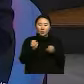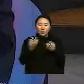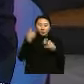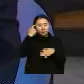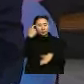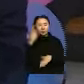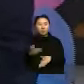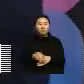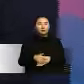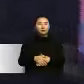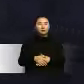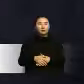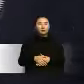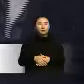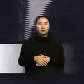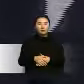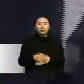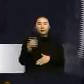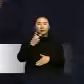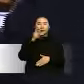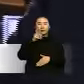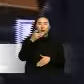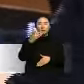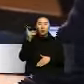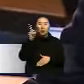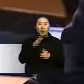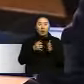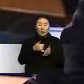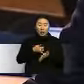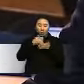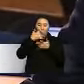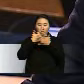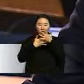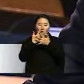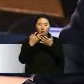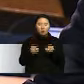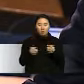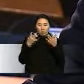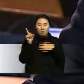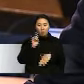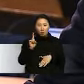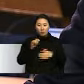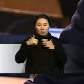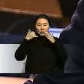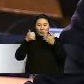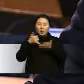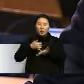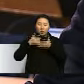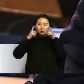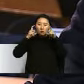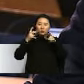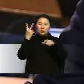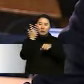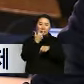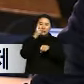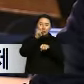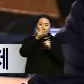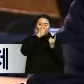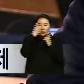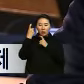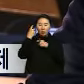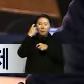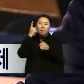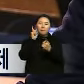소개를 부탁드리겠습니다. 네, 2019 고양인권영화제는 세계인권선언제 71주년을